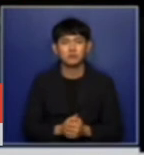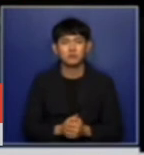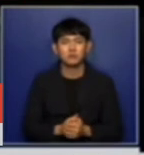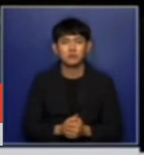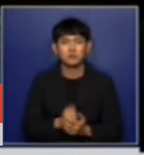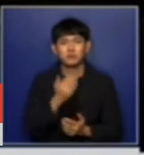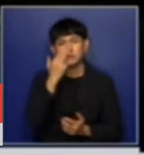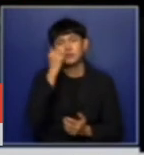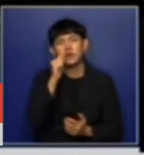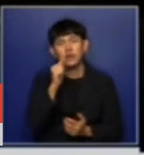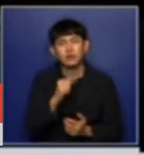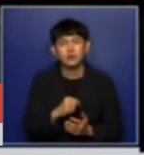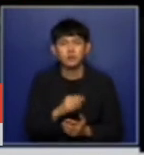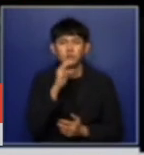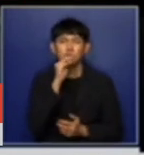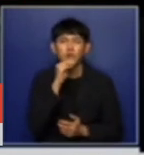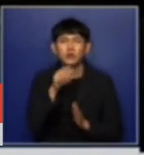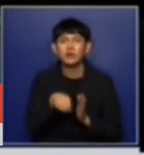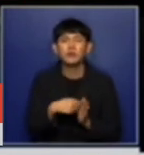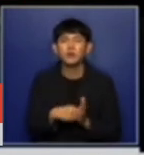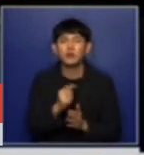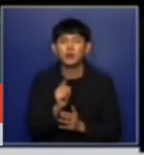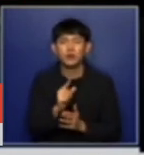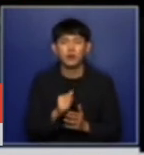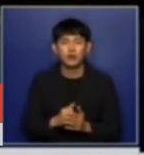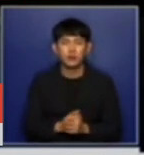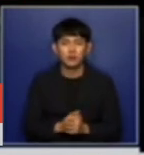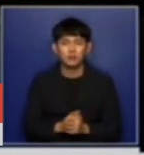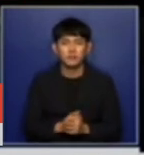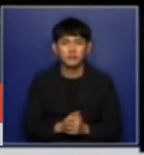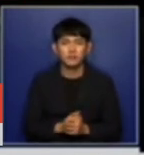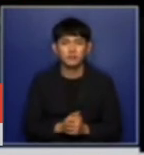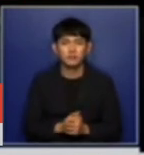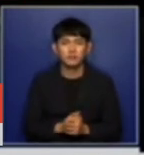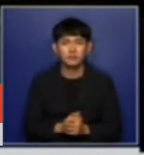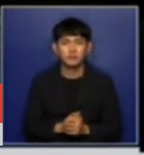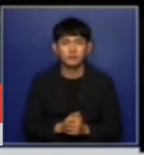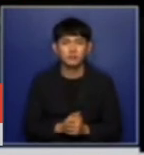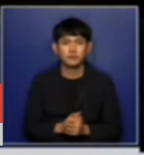ทำไมครับผมพูดอย่างนั้นผมพูดอย่างนั้นเพราะว่า